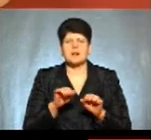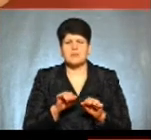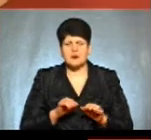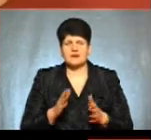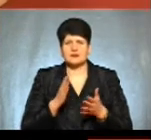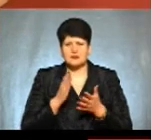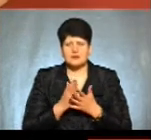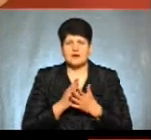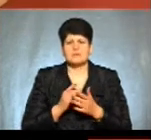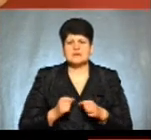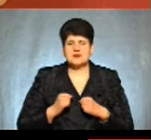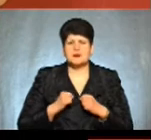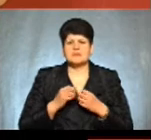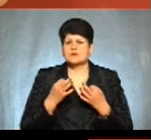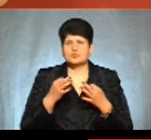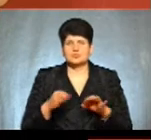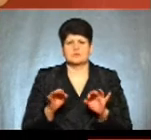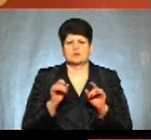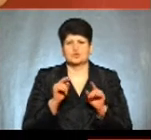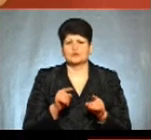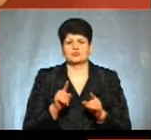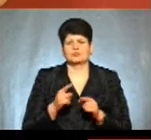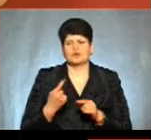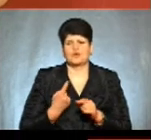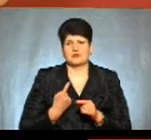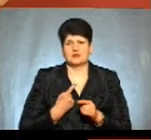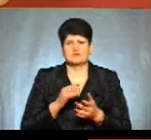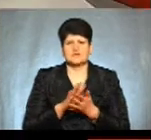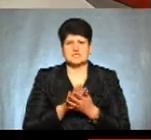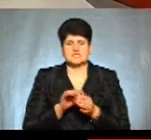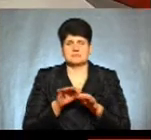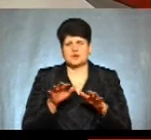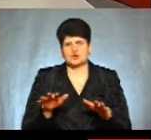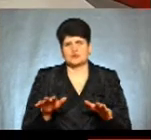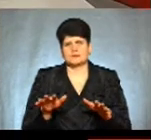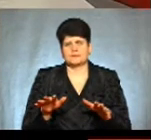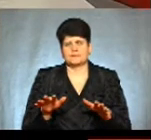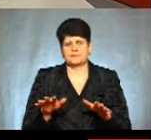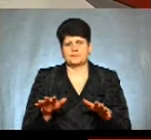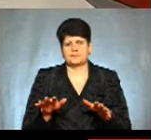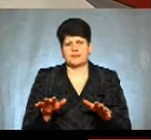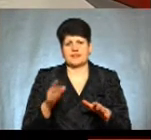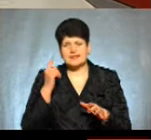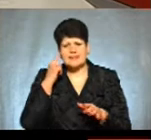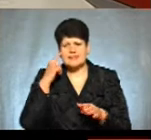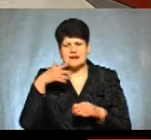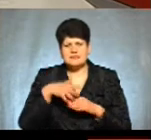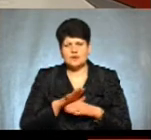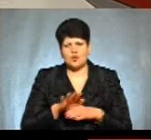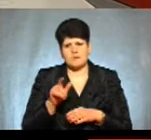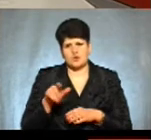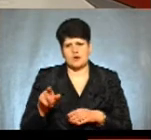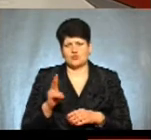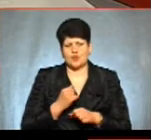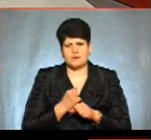лісова охорона старається не допустити того, щоб, як то кажуть, охороняти від засміченості, від просто несвідомих людей, які це